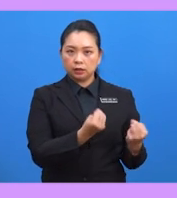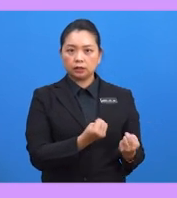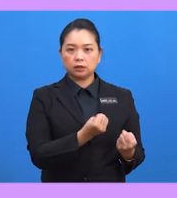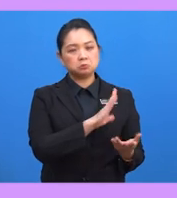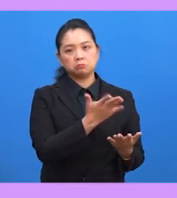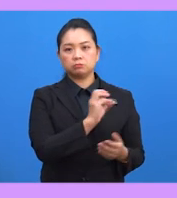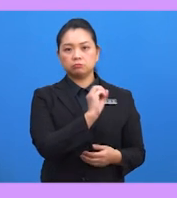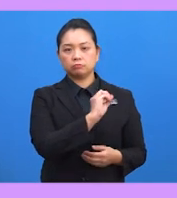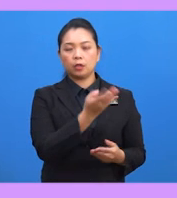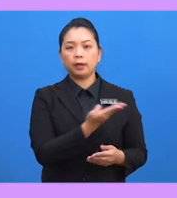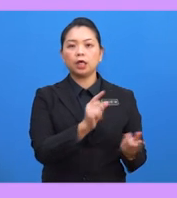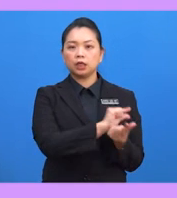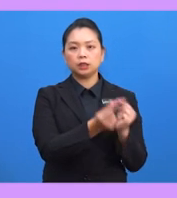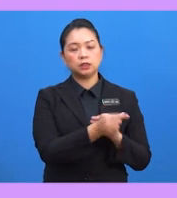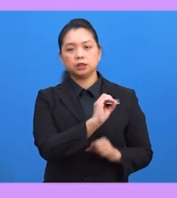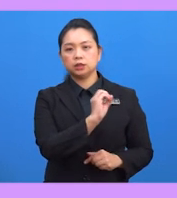mempunyai barang pengganti.